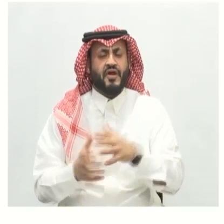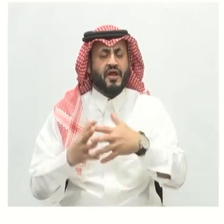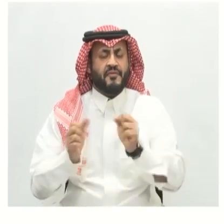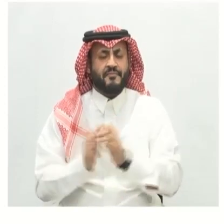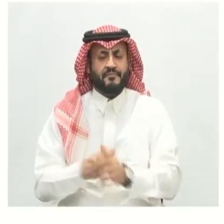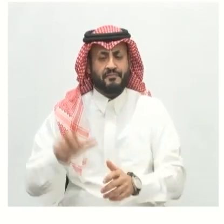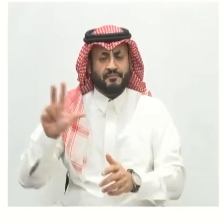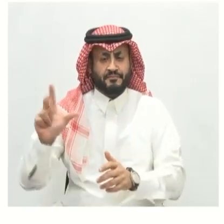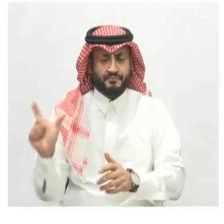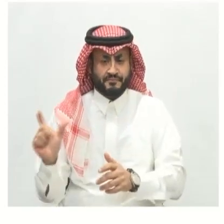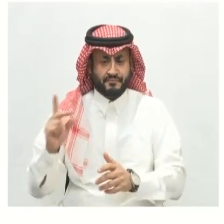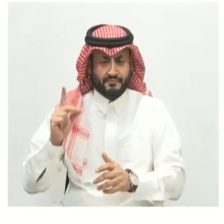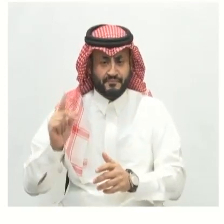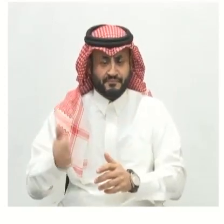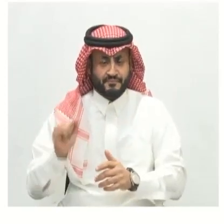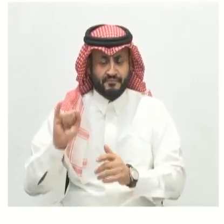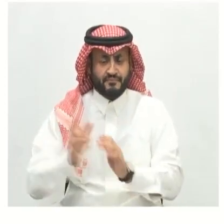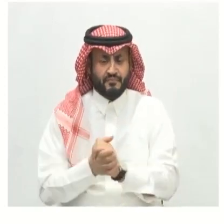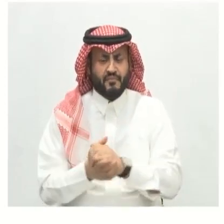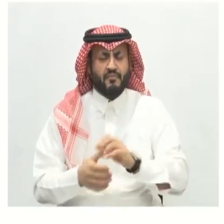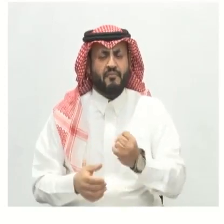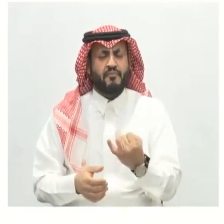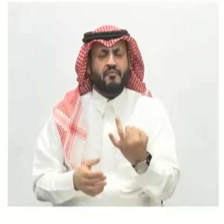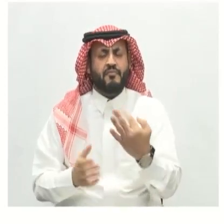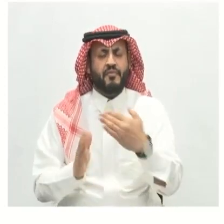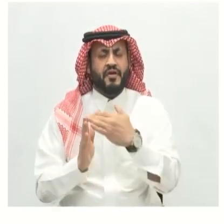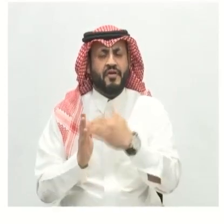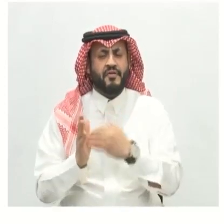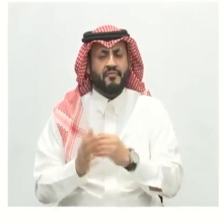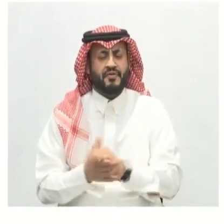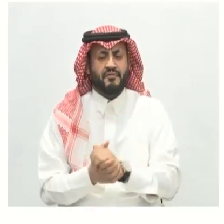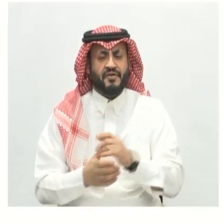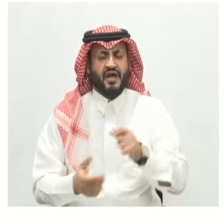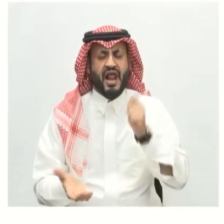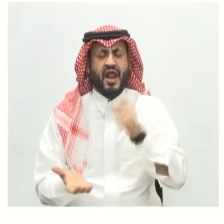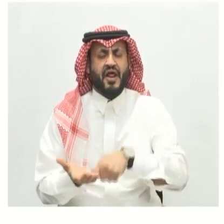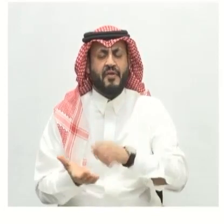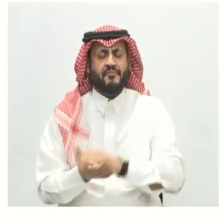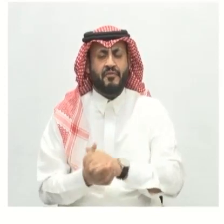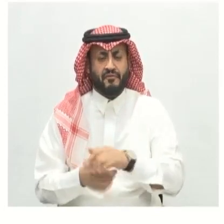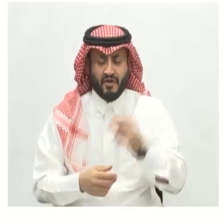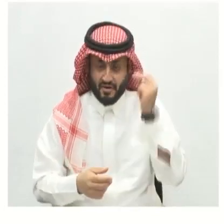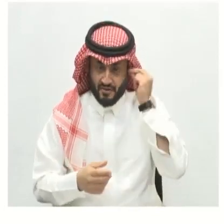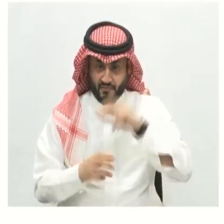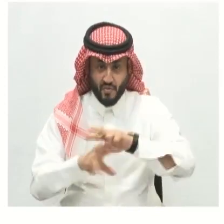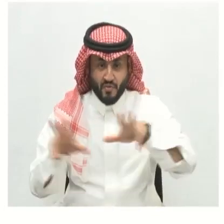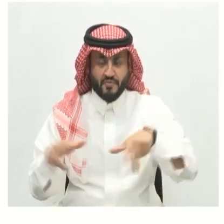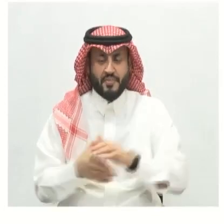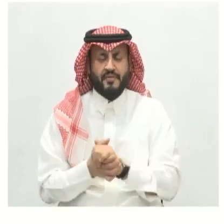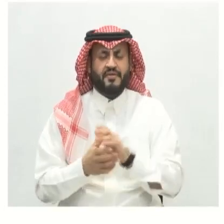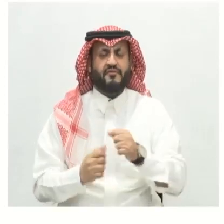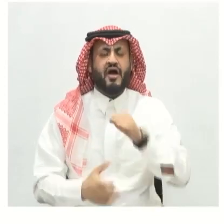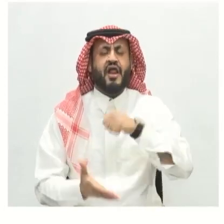مجموعه من القوانين والمبادئ والتشريعات والاعراف التي تقوم